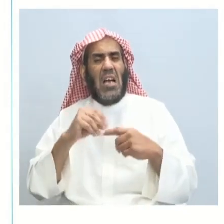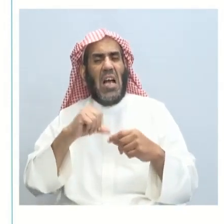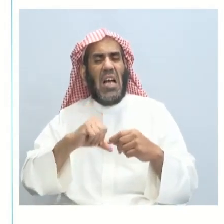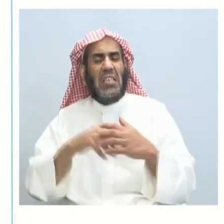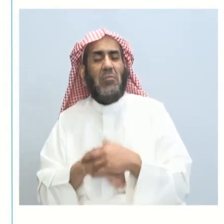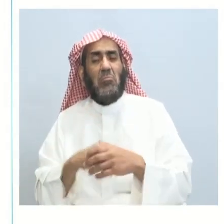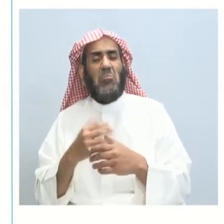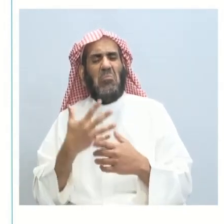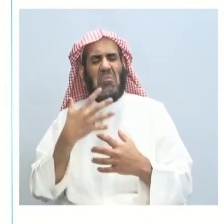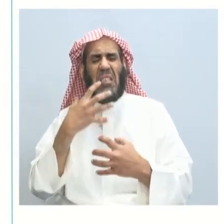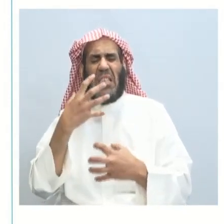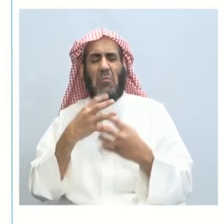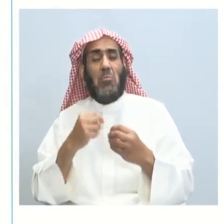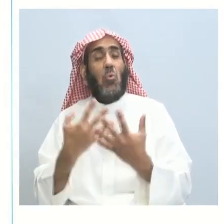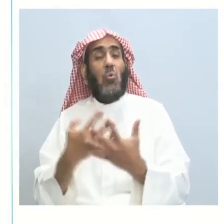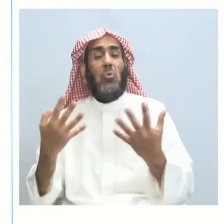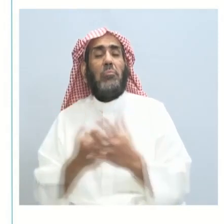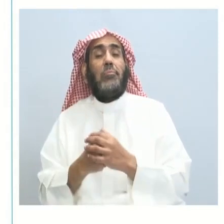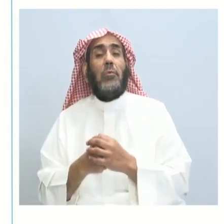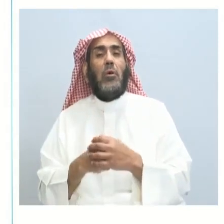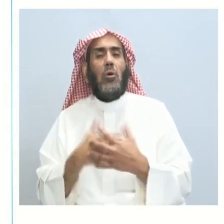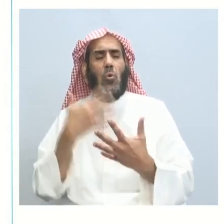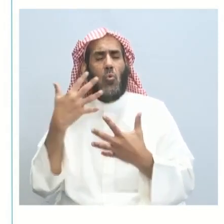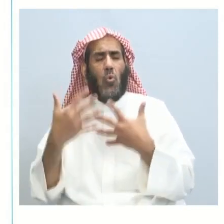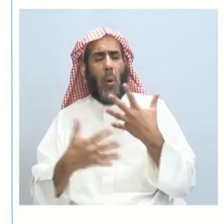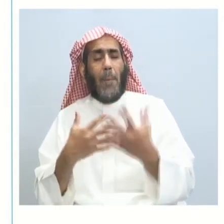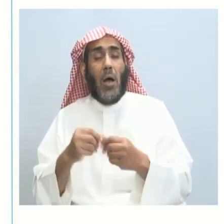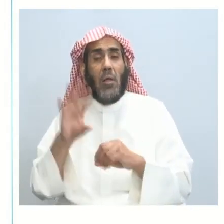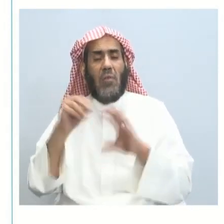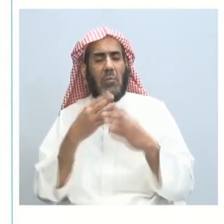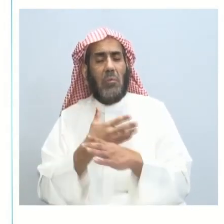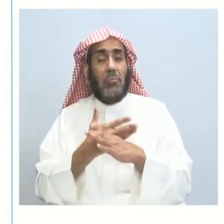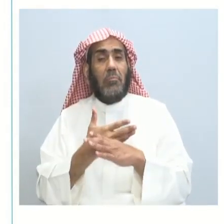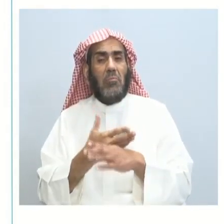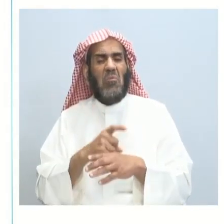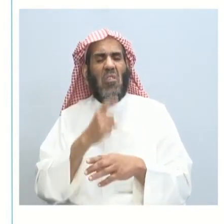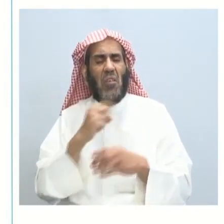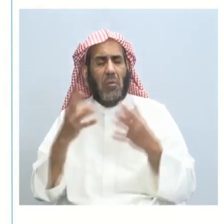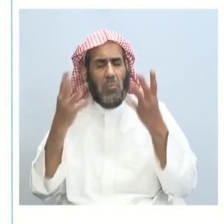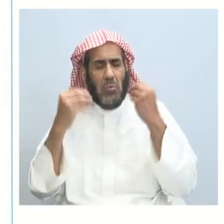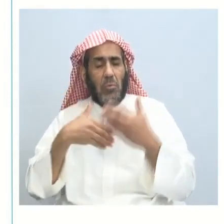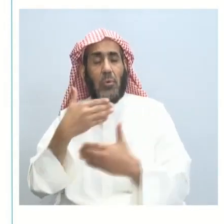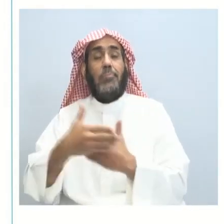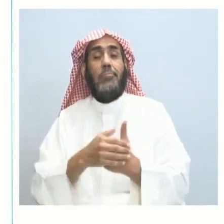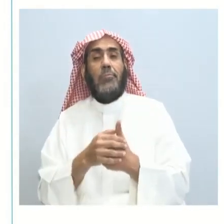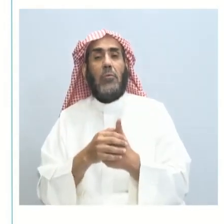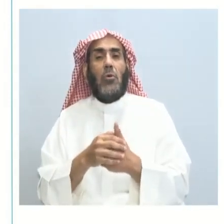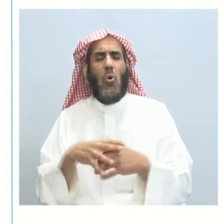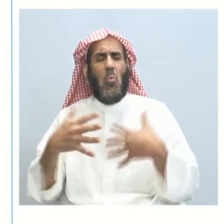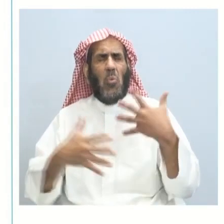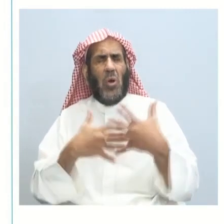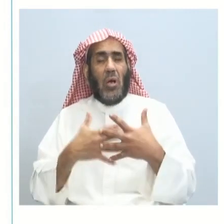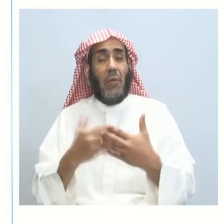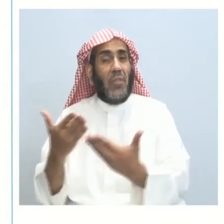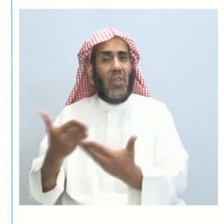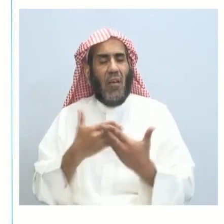هنالك تذمر من قبل الحضور ونشاهد مثلا بعض الفعاليات بسبب ضعف المعلومات اصبح هنالك مشاكل في